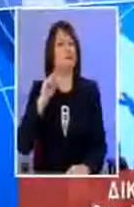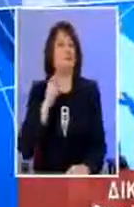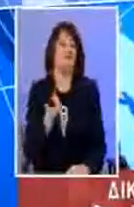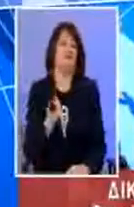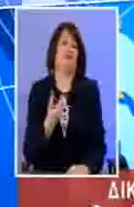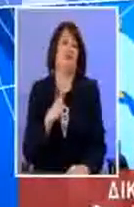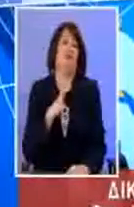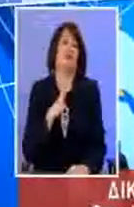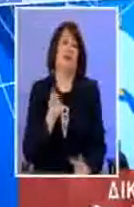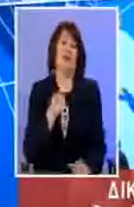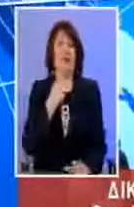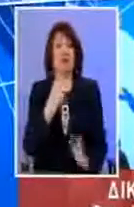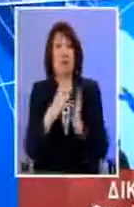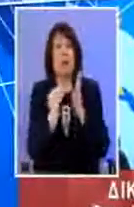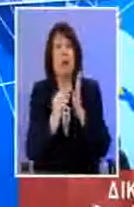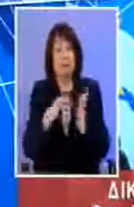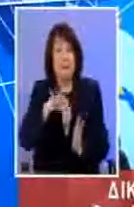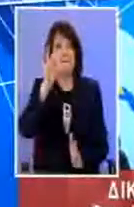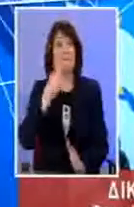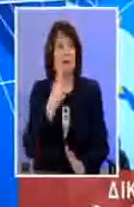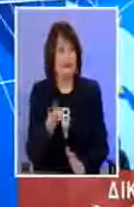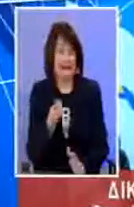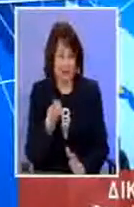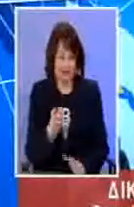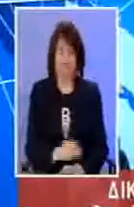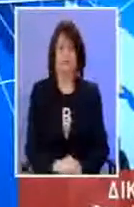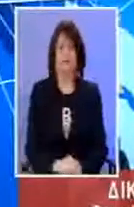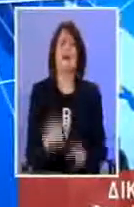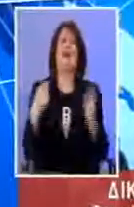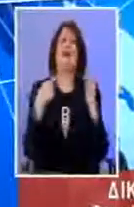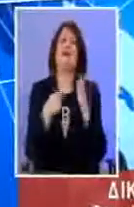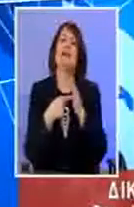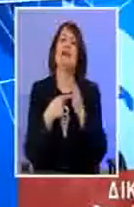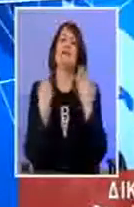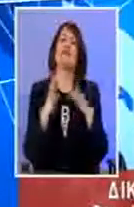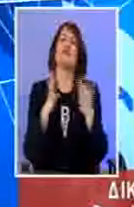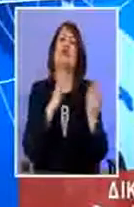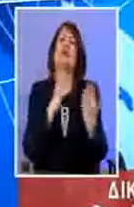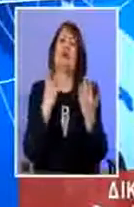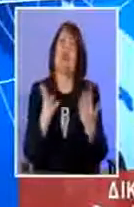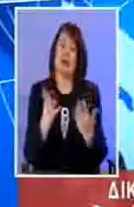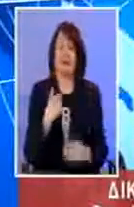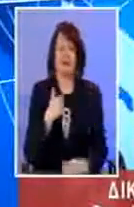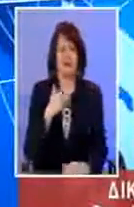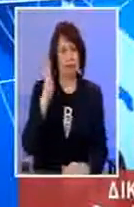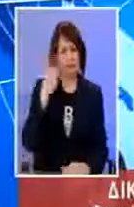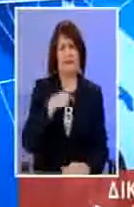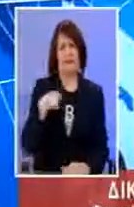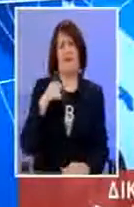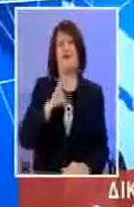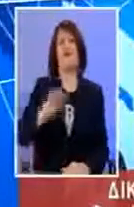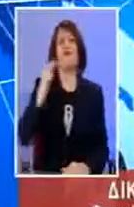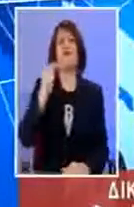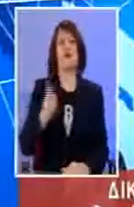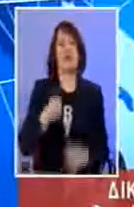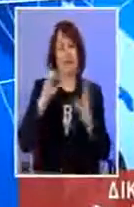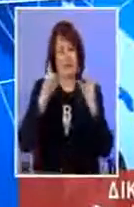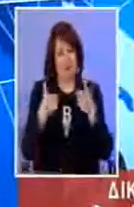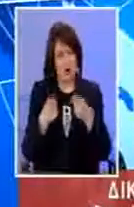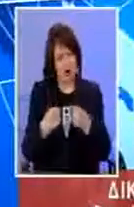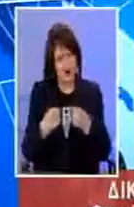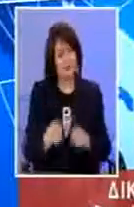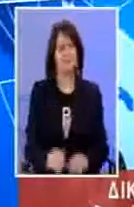σας πω ένα περιστατικό. Το 1999 ήμουν πάλι επικεφαλής των Ευρωβουλευτών της Νέας Δημοκρατίας